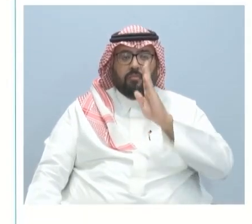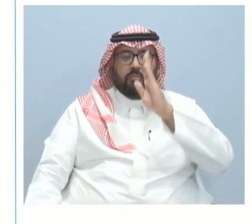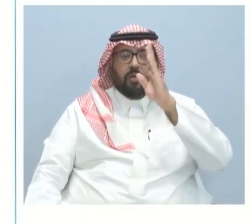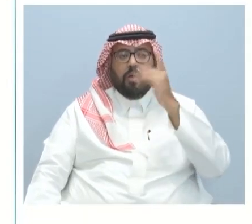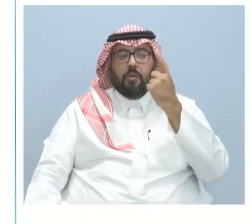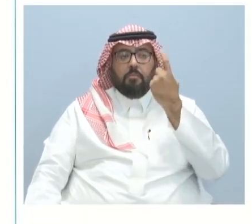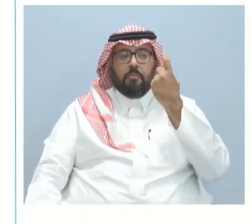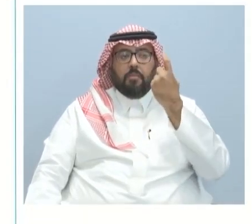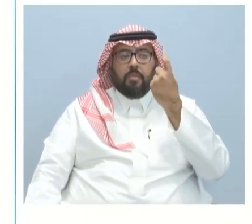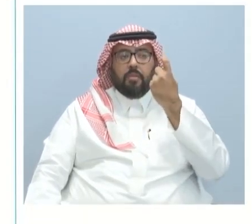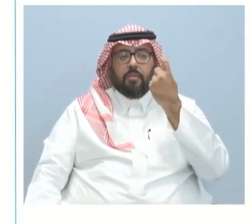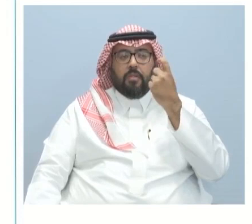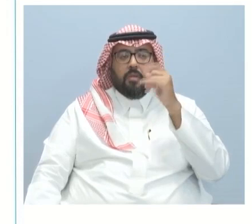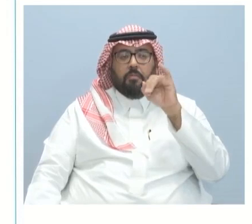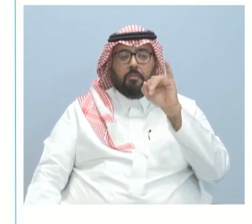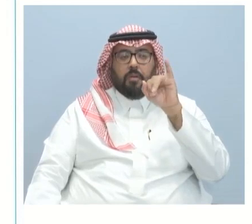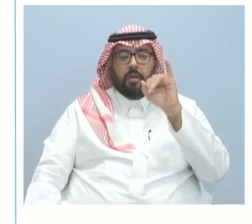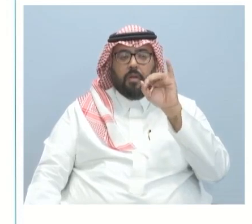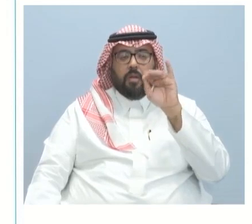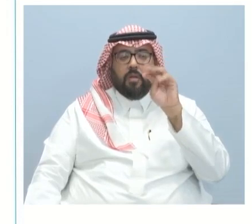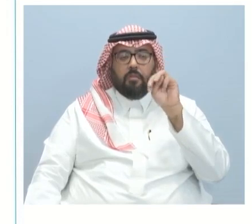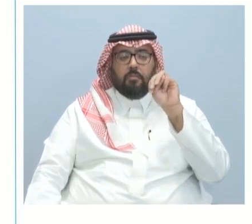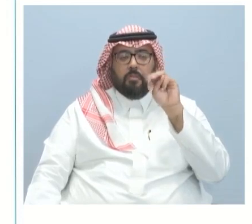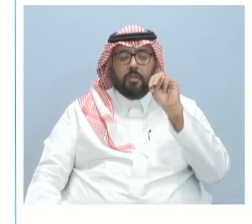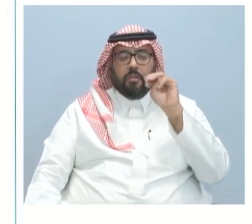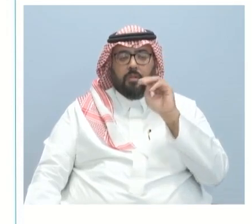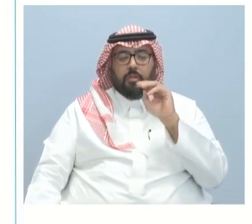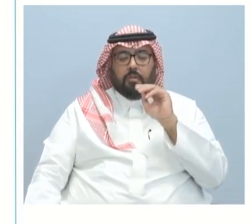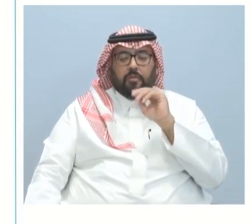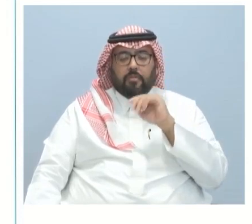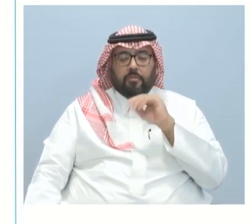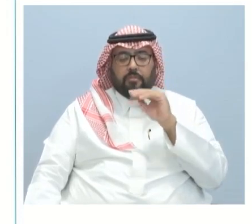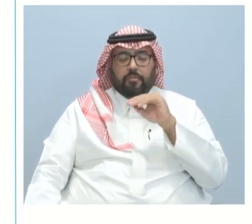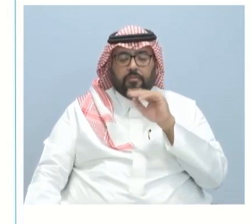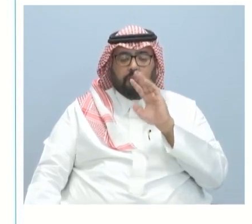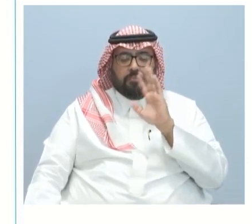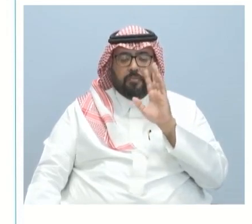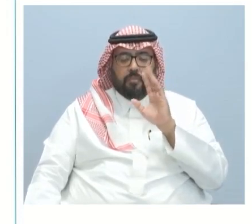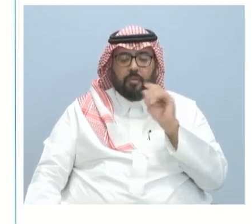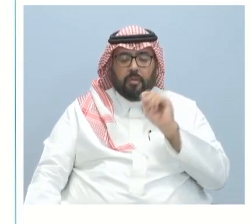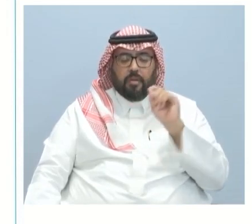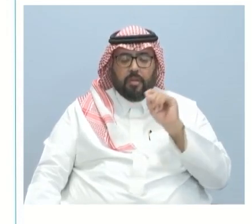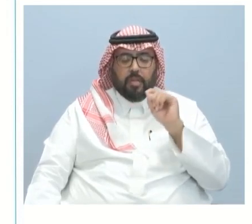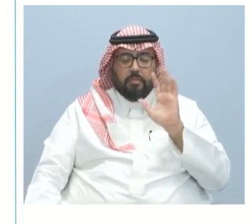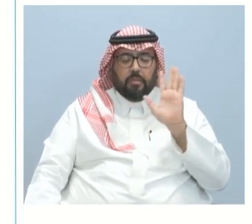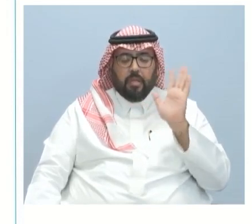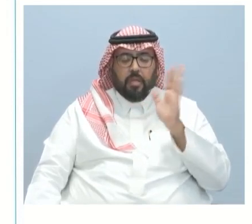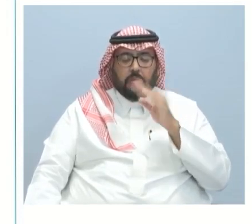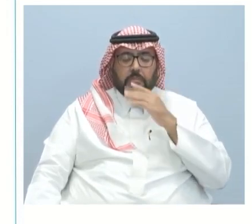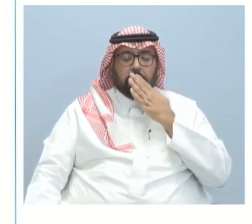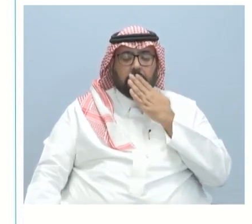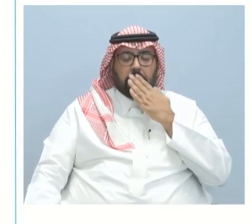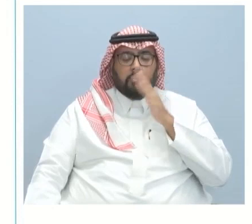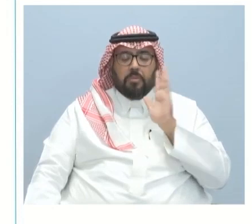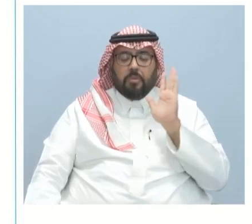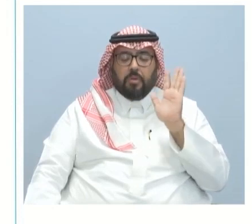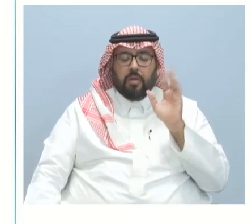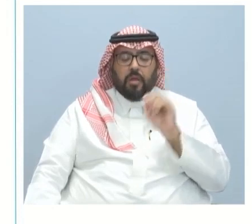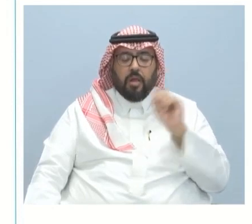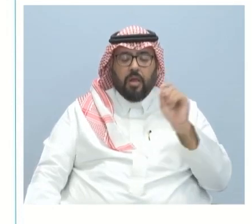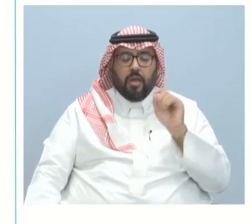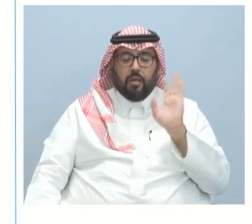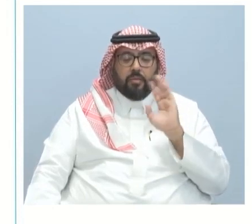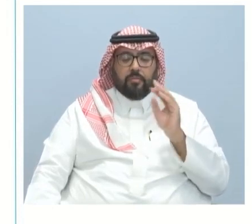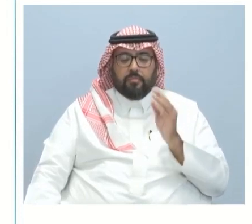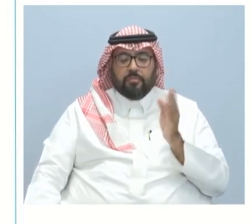100 100 ملم سيقوم بالتحرك 100 مليت بدون كتابه اي خط او بدون رسم اي خط ثم